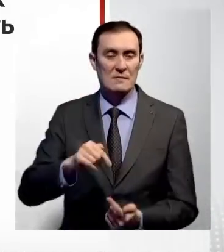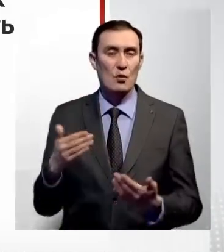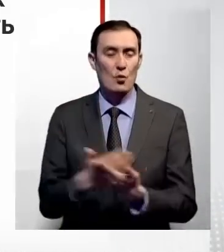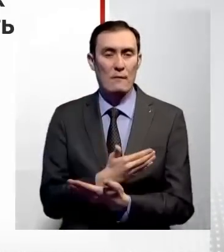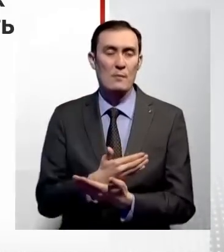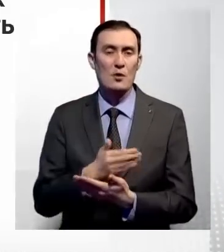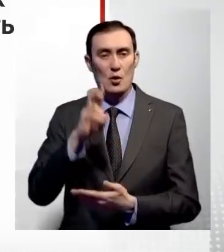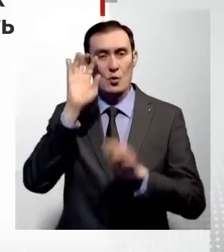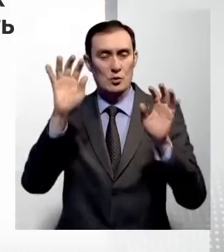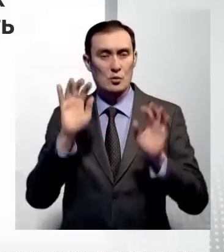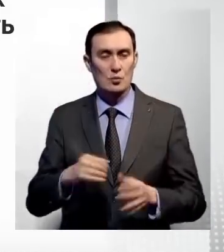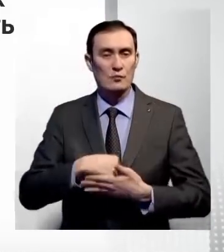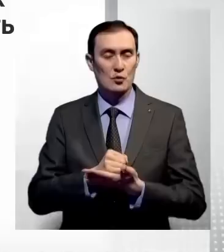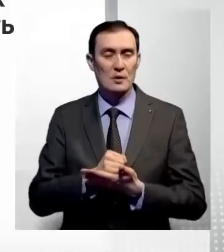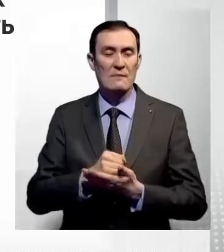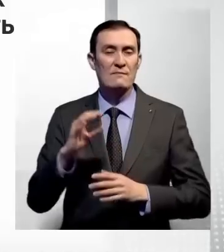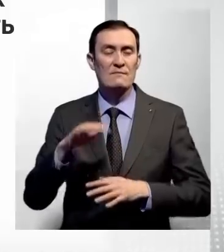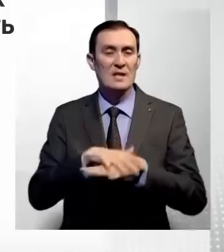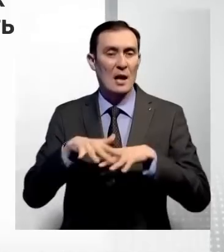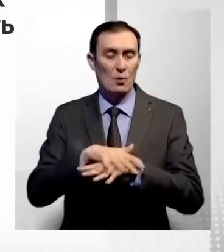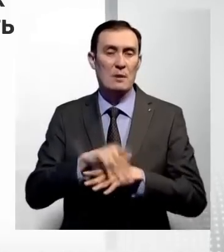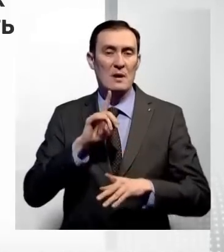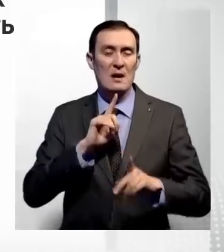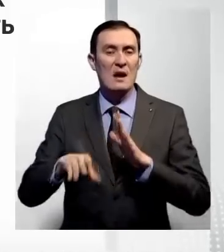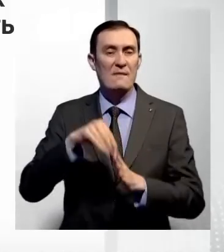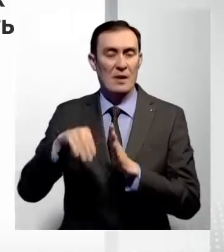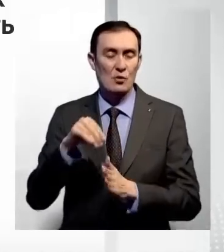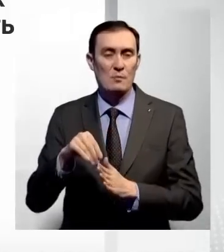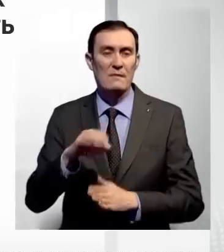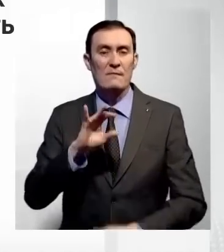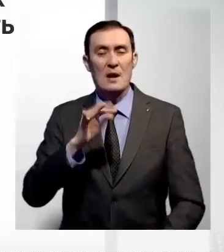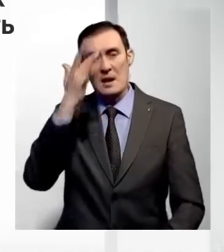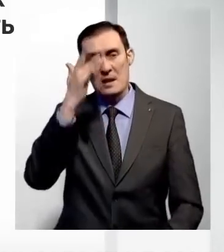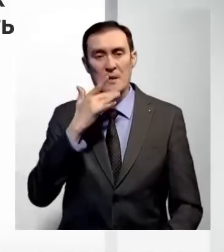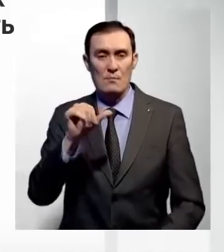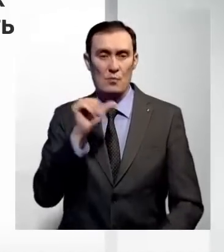новой редакции Конституции, принятой на всенародном референдуме в июне прошлого года.